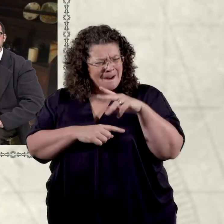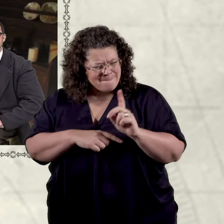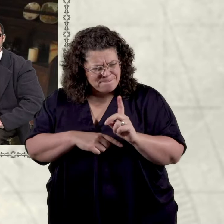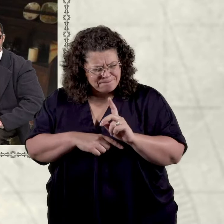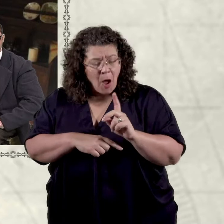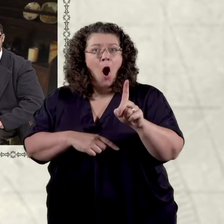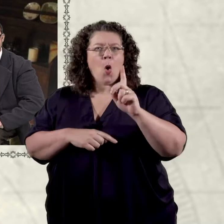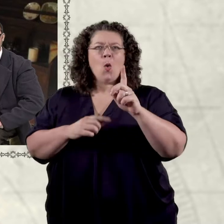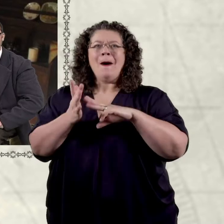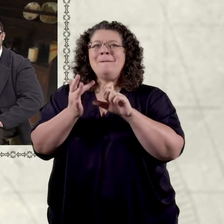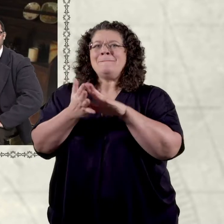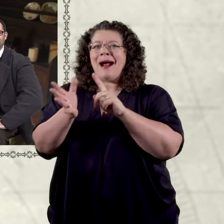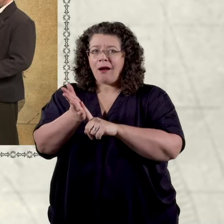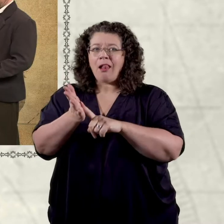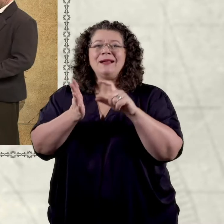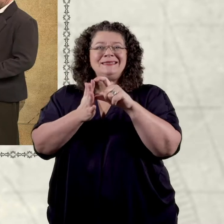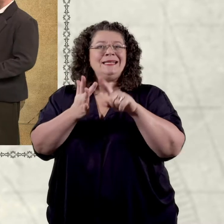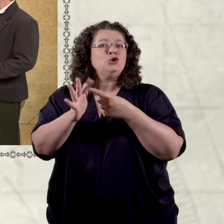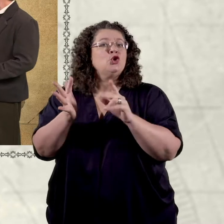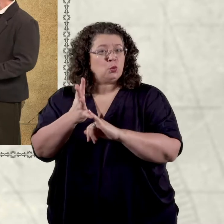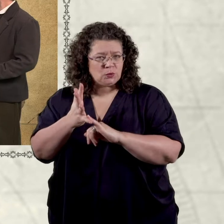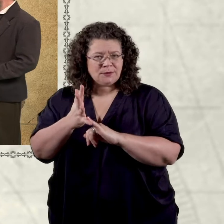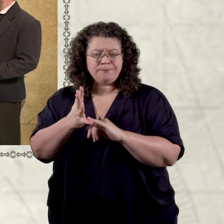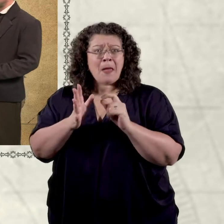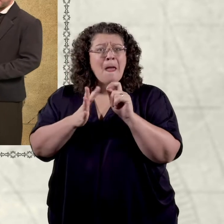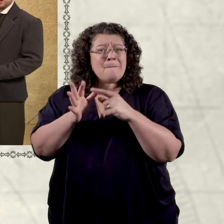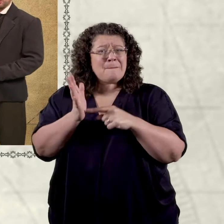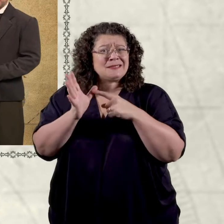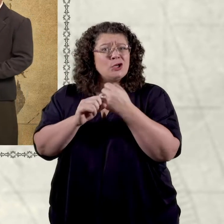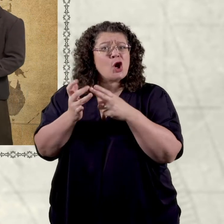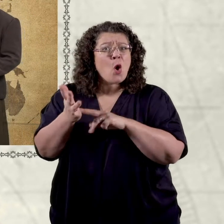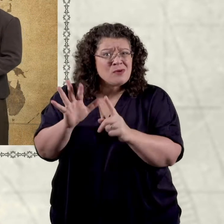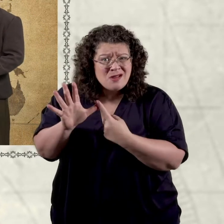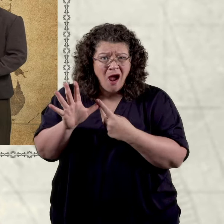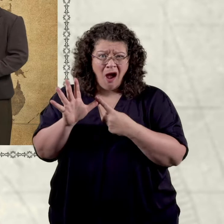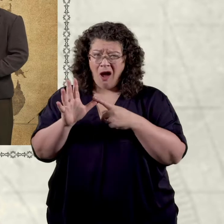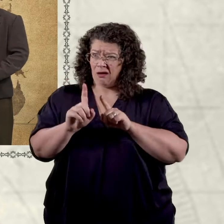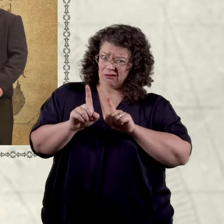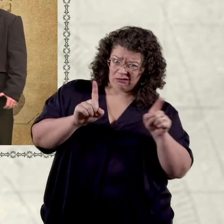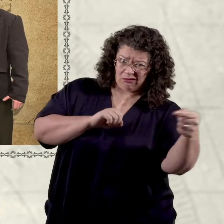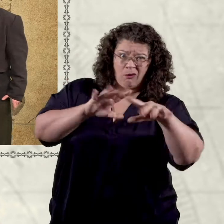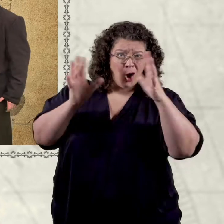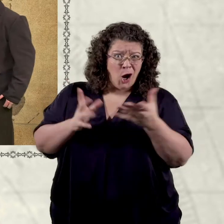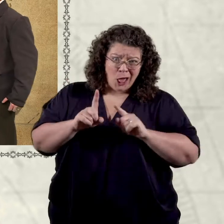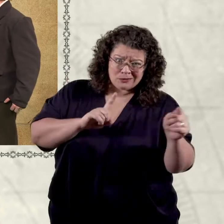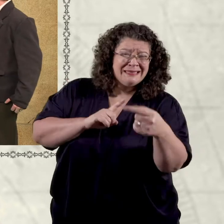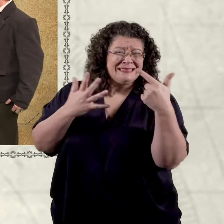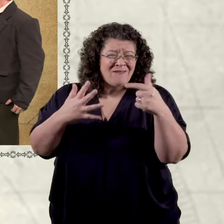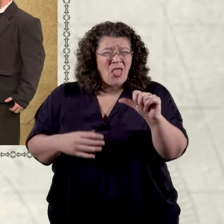Michael D. Jones. Ond mae Patagonia mwy neu lai ochr arall y byd.